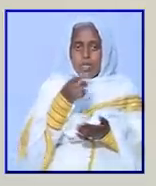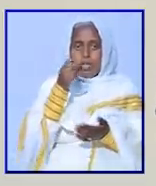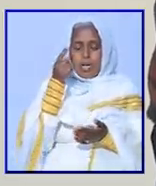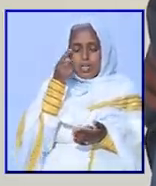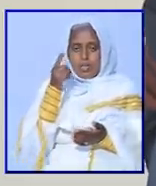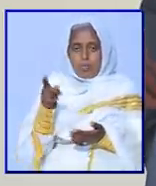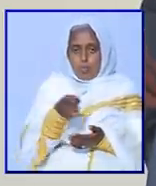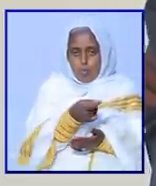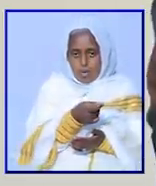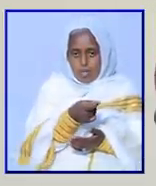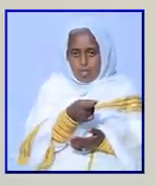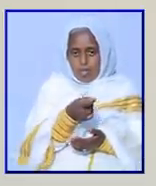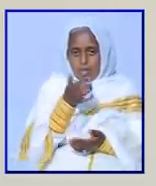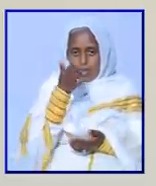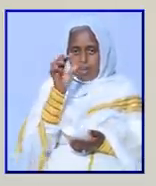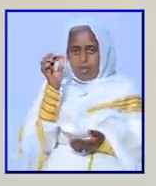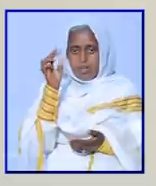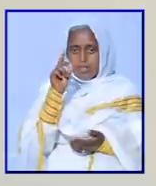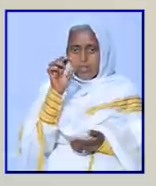አይቴ እምኮነ